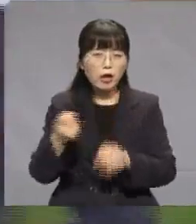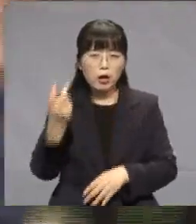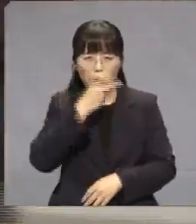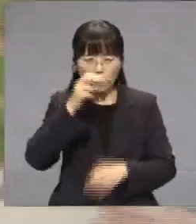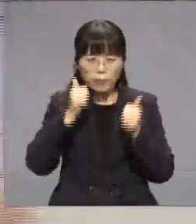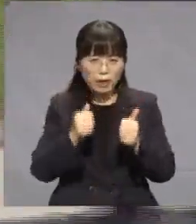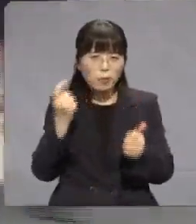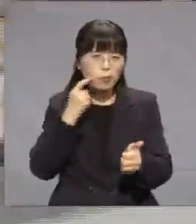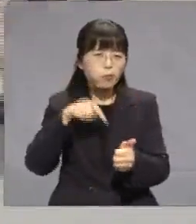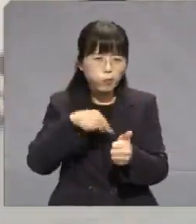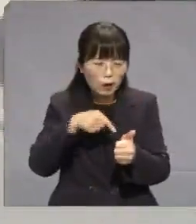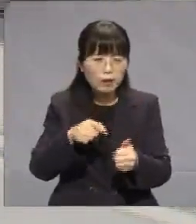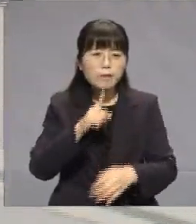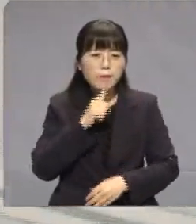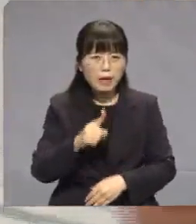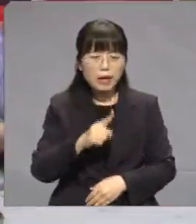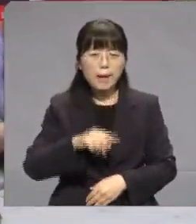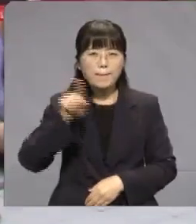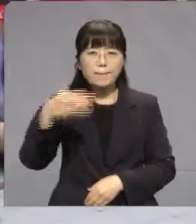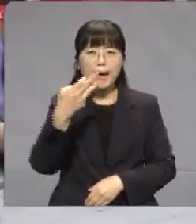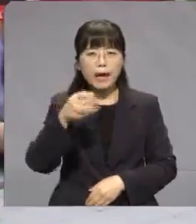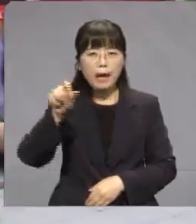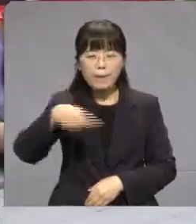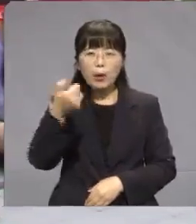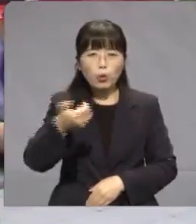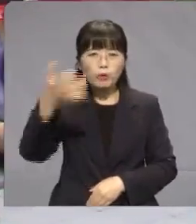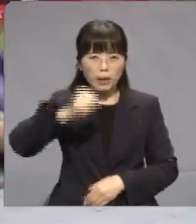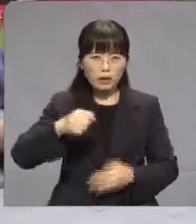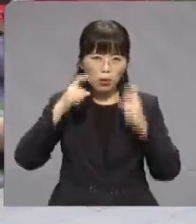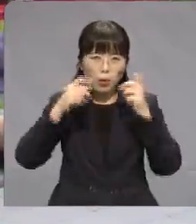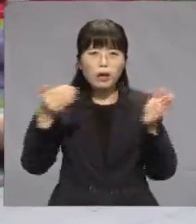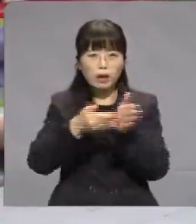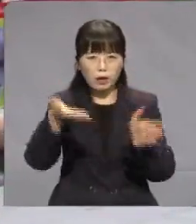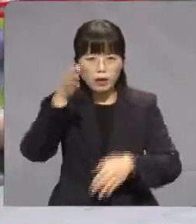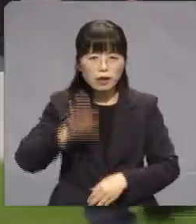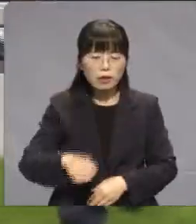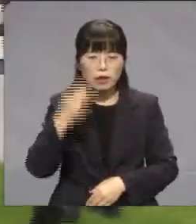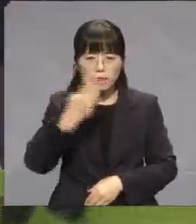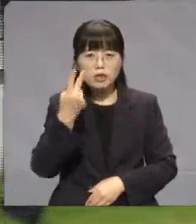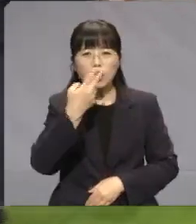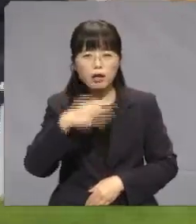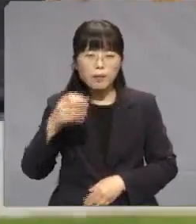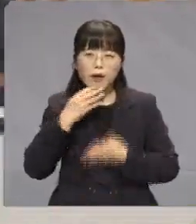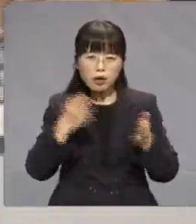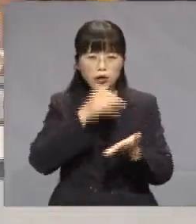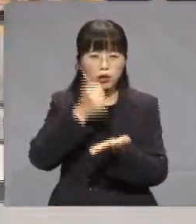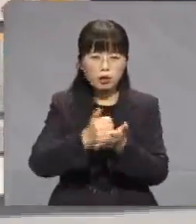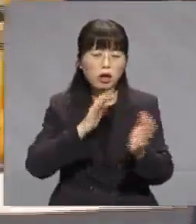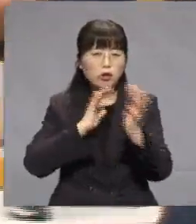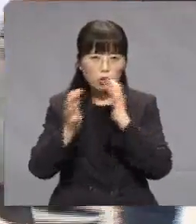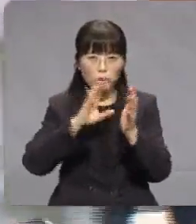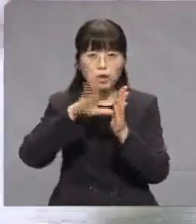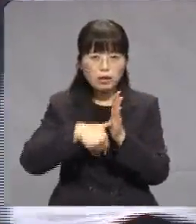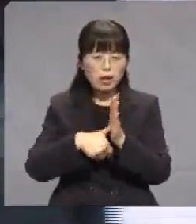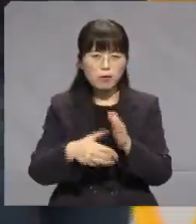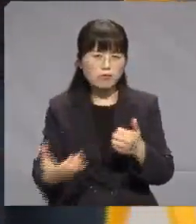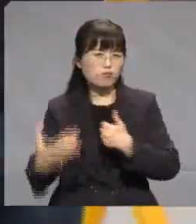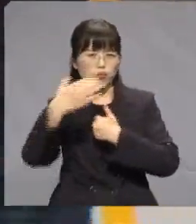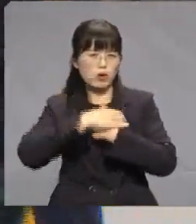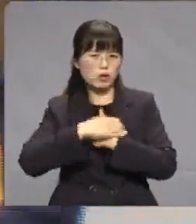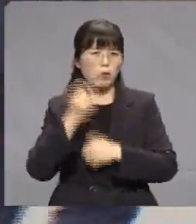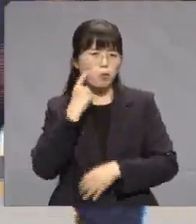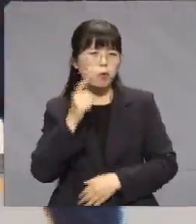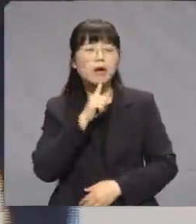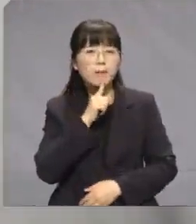사건으로 벌금 150만 원을 받았지만 2018년 경기지사 후보 토론회에서 누명을 썼다고